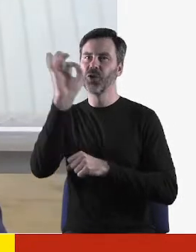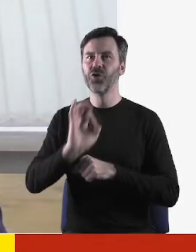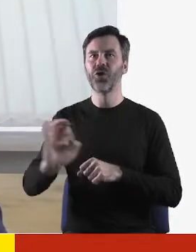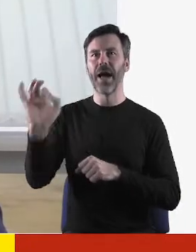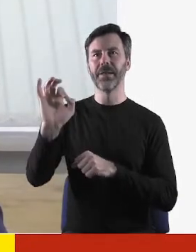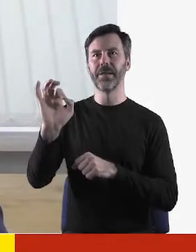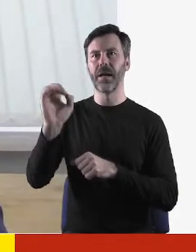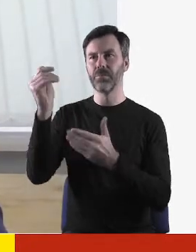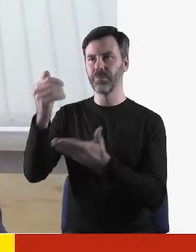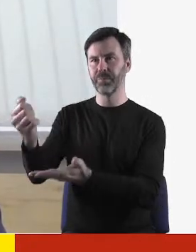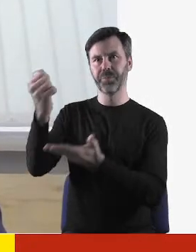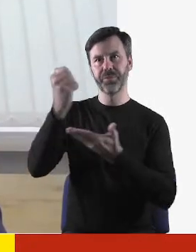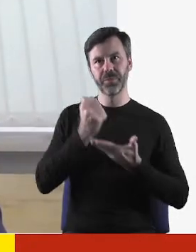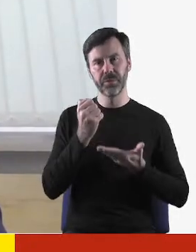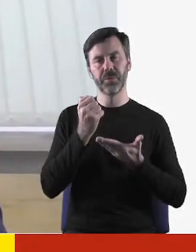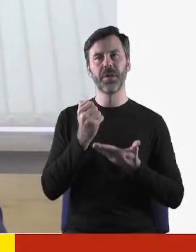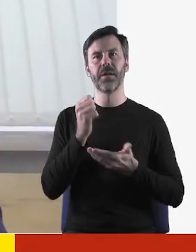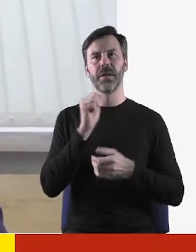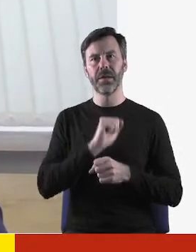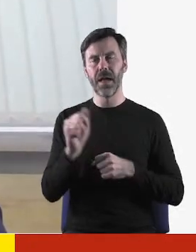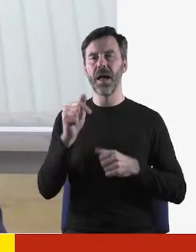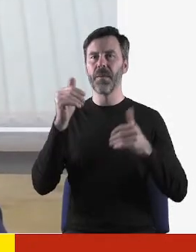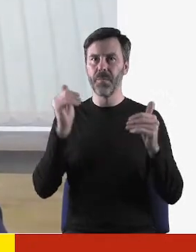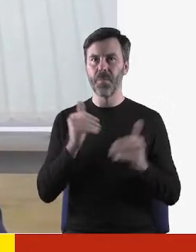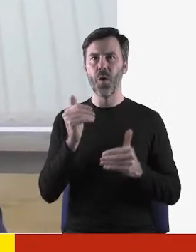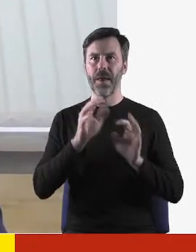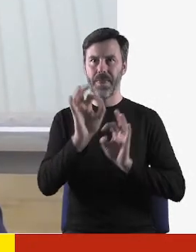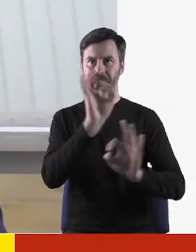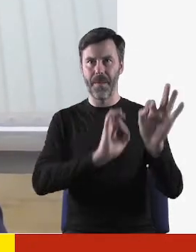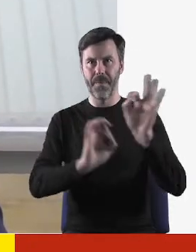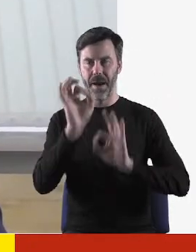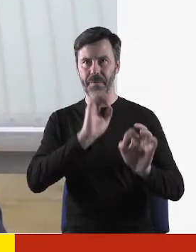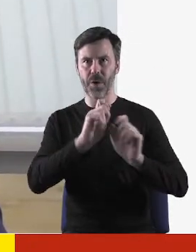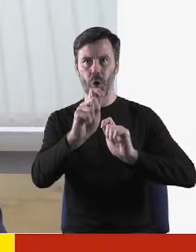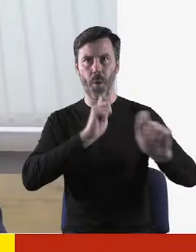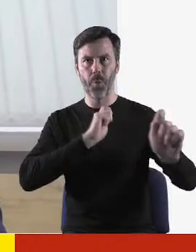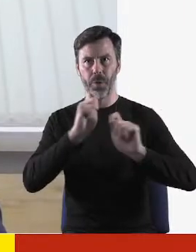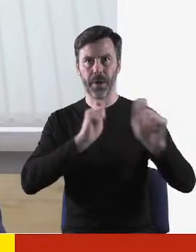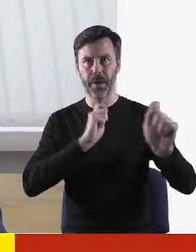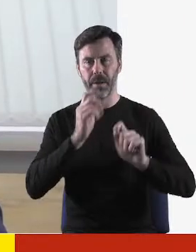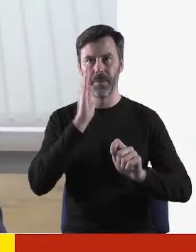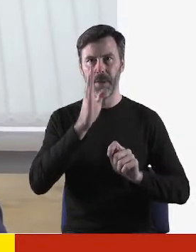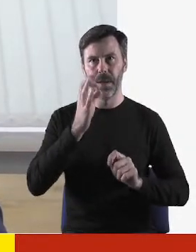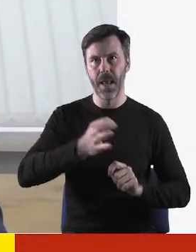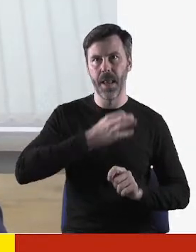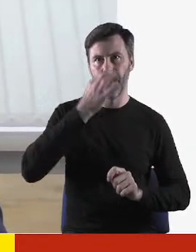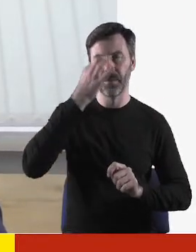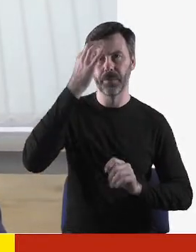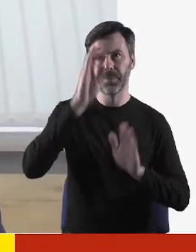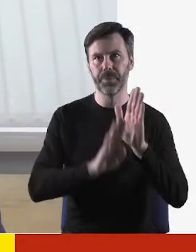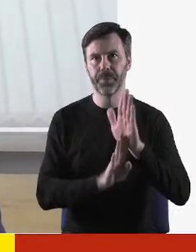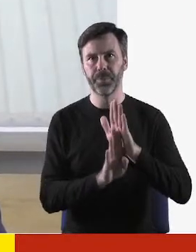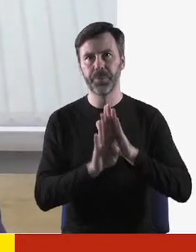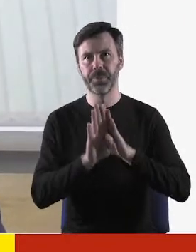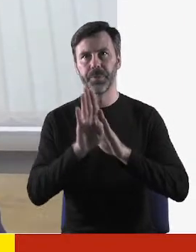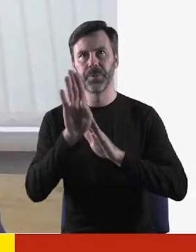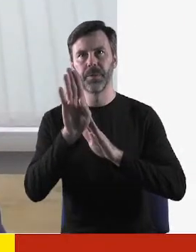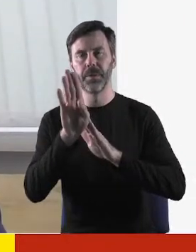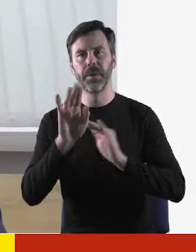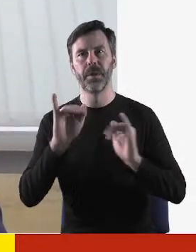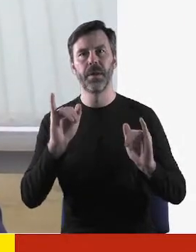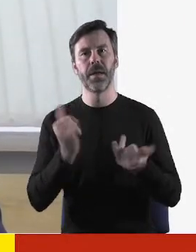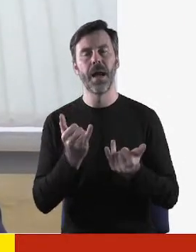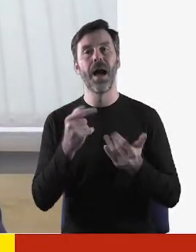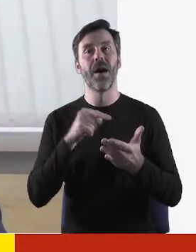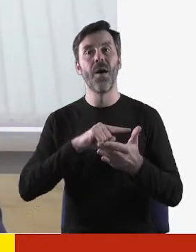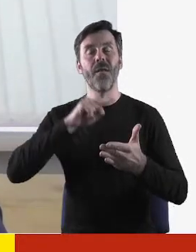to krok po kroku naprawiać. I to jest tak naprawdę pierwszy ruch, jeżeli chodzi o zakup